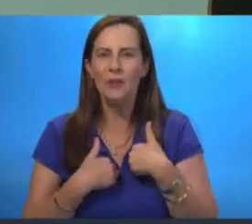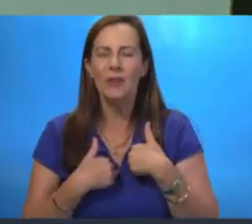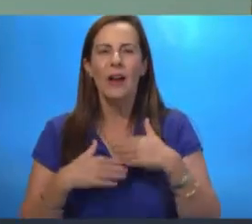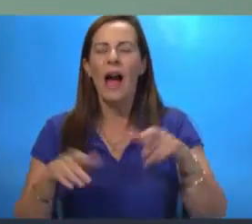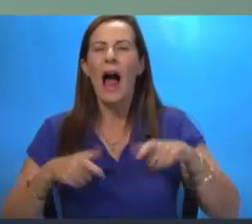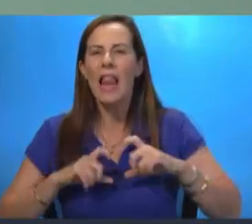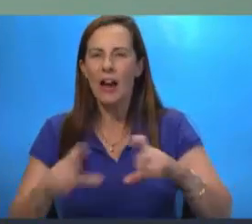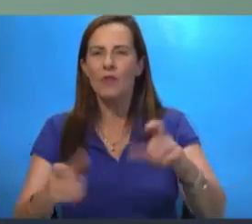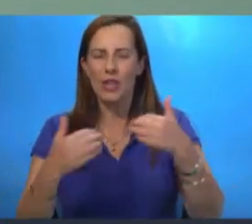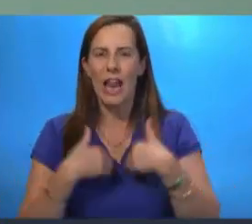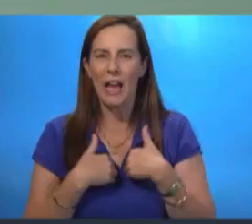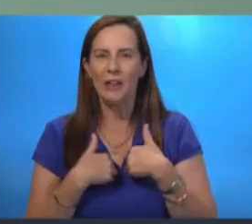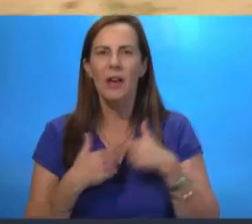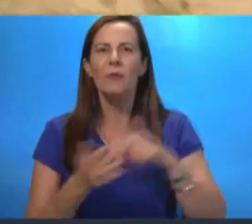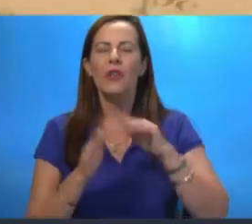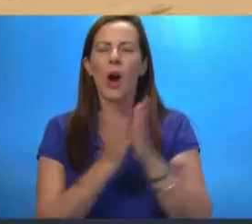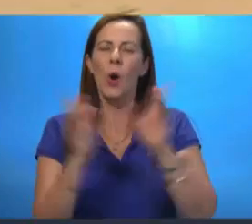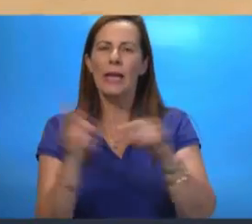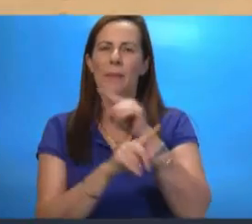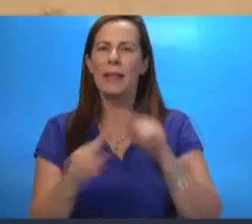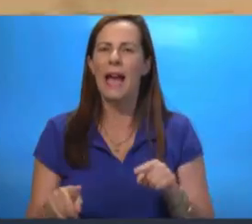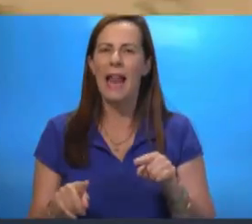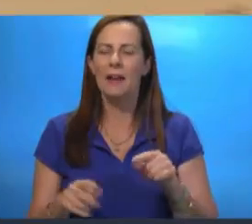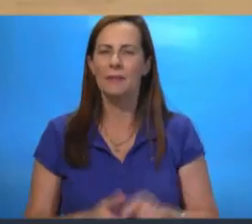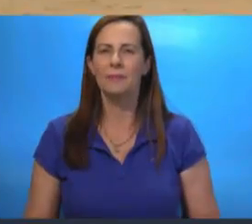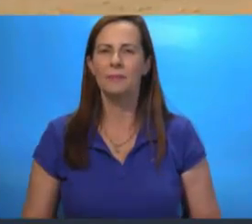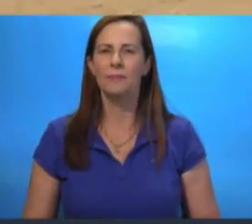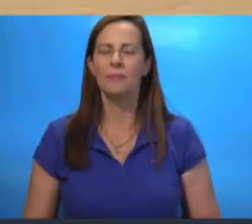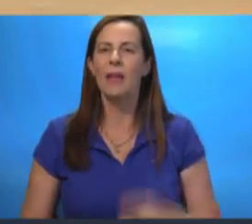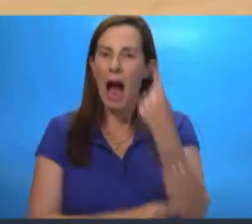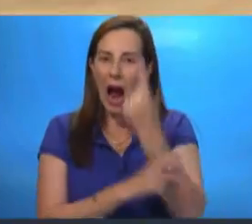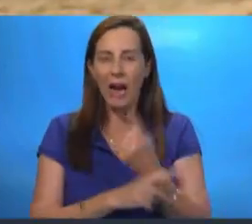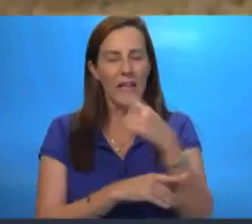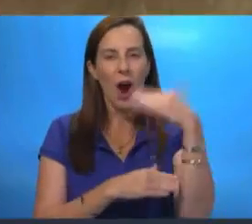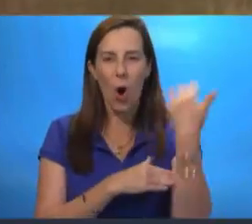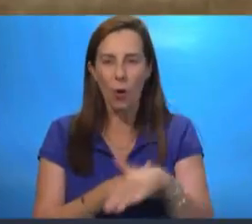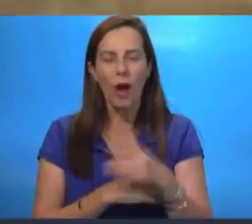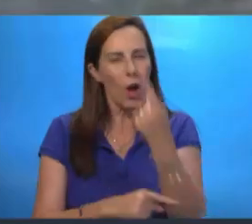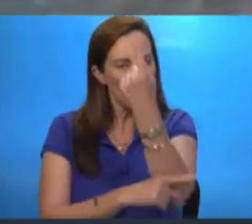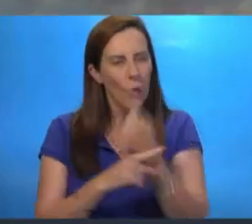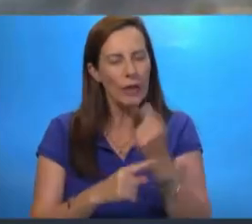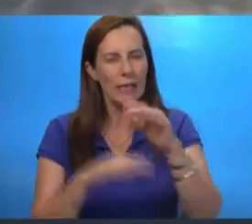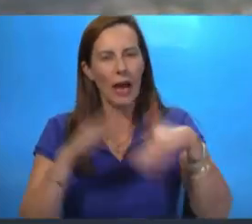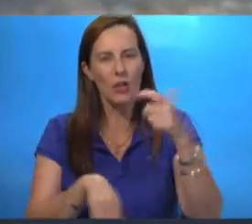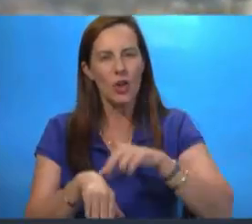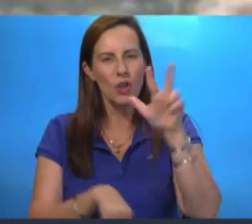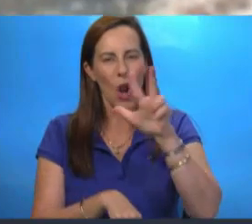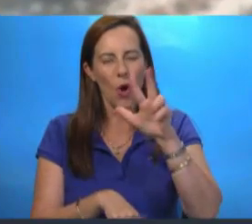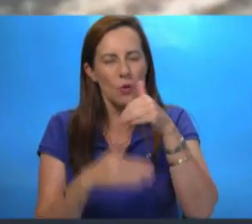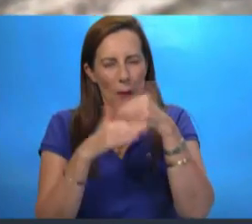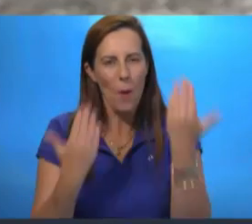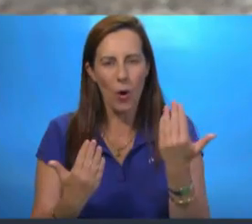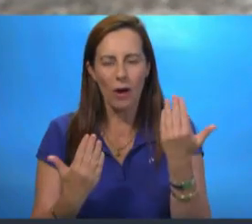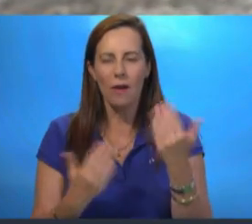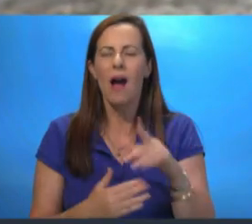שמוביל אלינו, בשביל שהכל יתבטל. הרקטה האחרונה אמנם נורתה קצת אחרי השעה 3 לפנות בוקר,